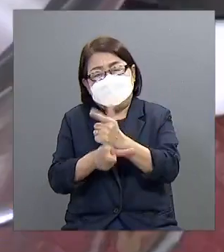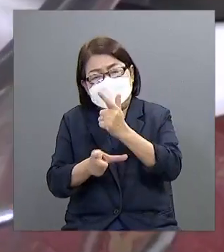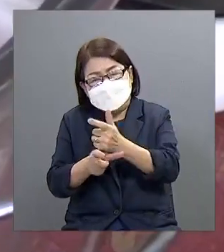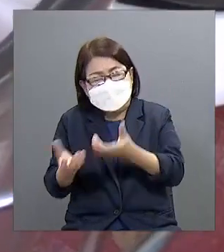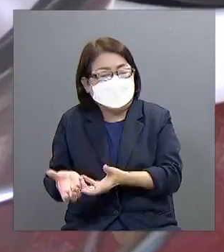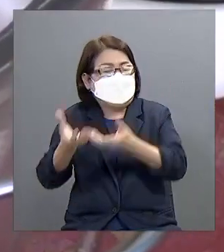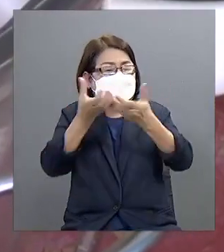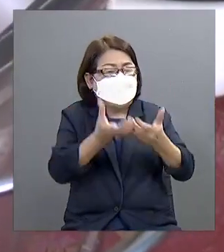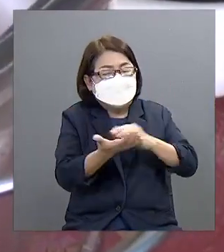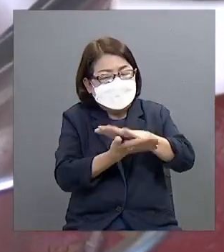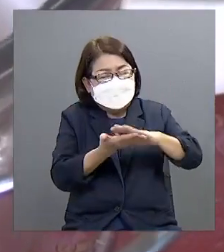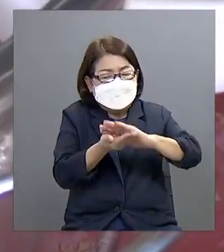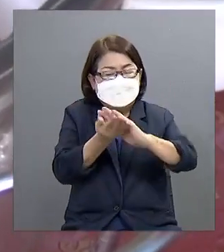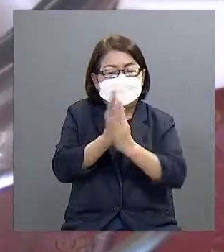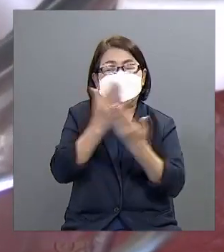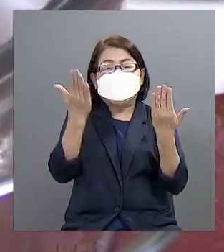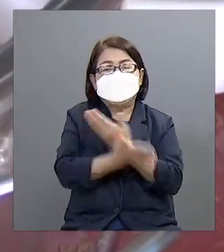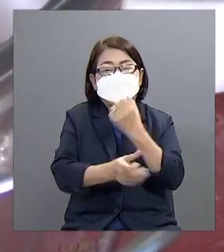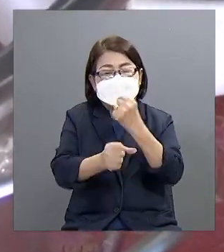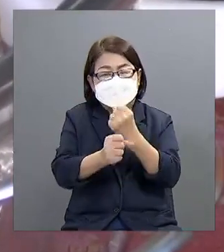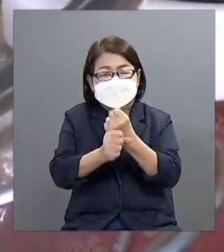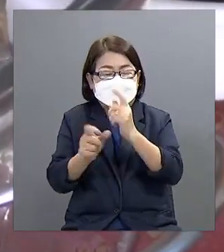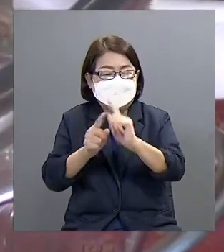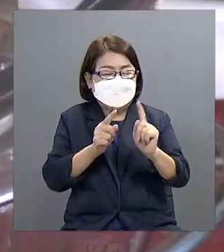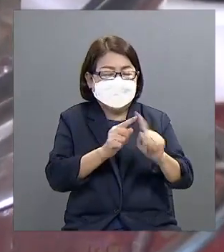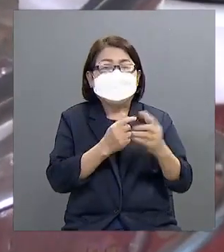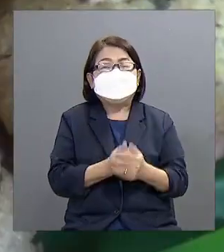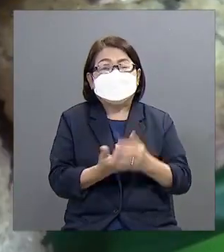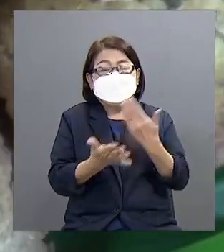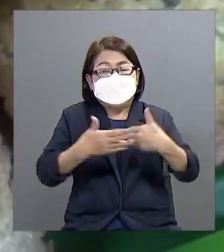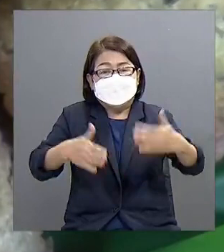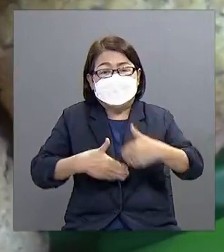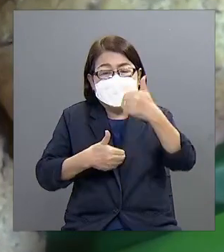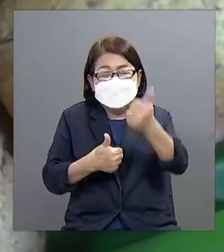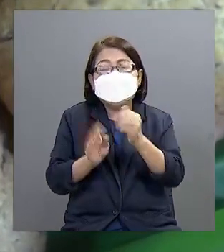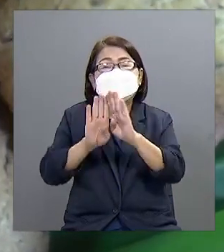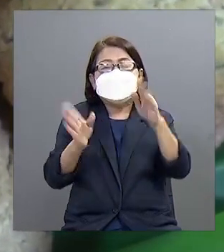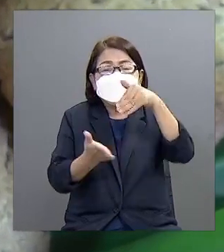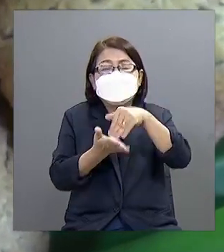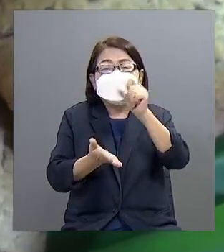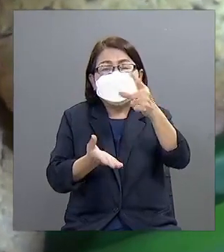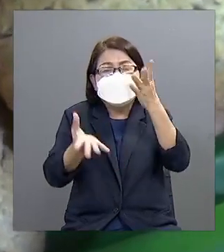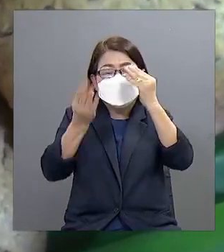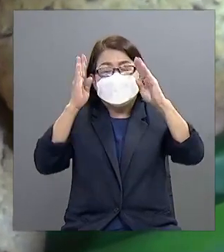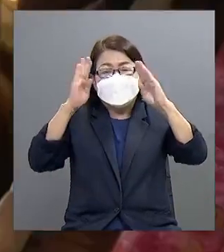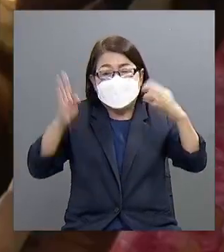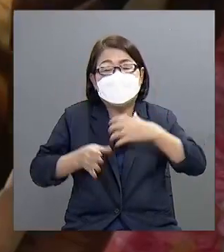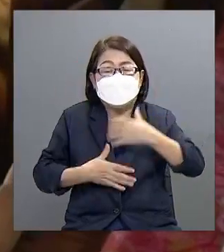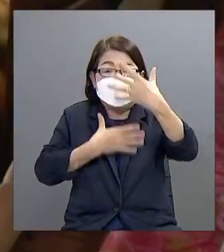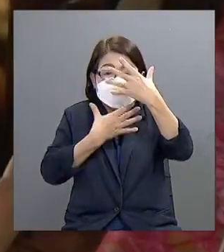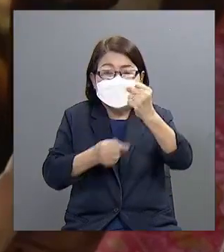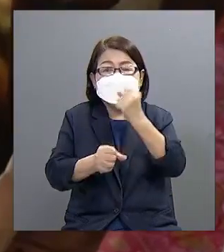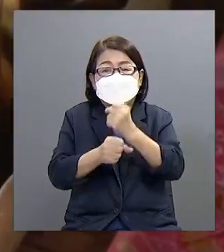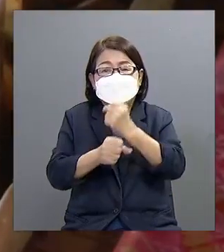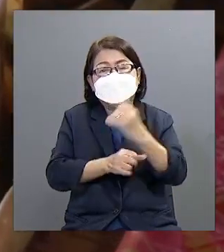รายได้แล้วเขาเปิดเป็นศูนย์การเรียนรู้ให้กับคนที่สนใจจะเลี้ยงปูนาแล้วก็แปรรูปผลิตภัณฑ์จากปูนาให้เข้ามาศึกษากันเข